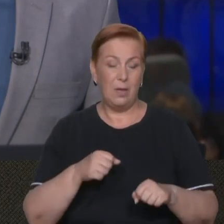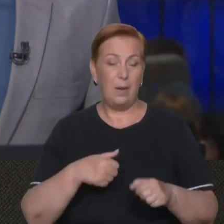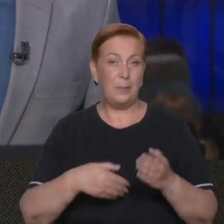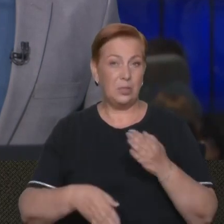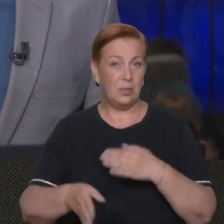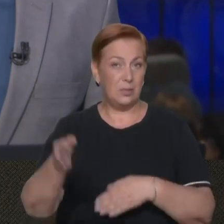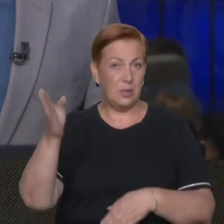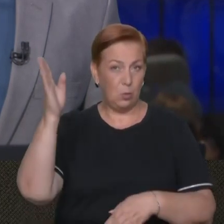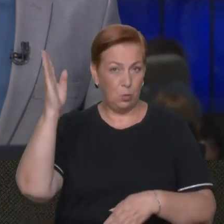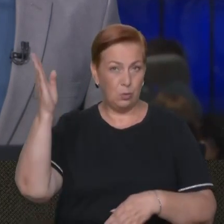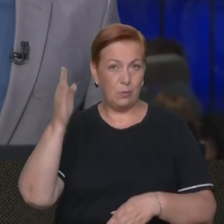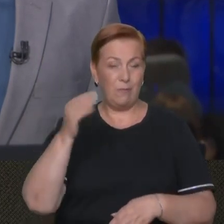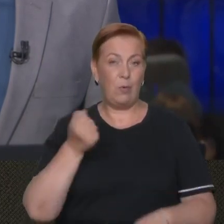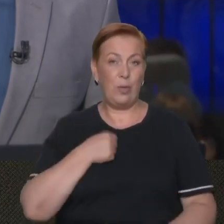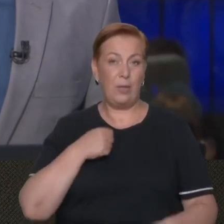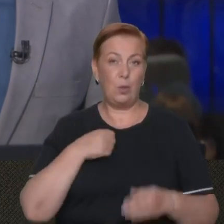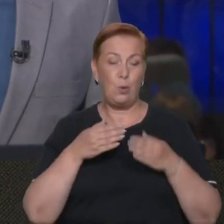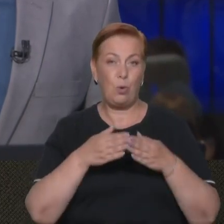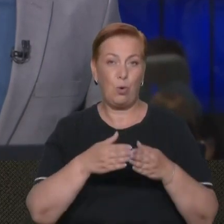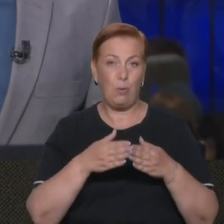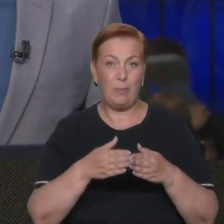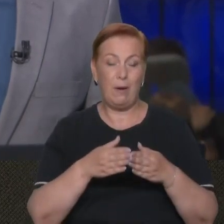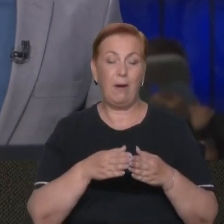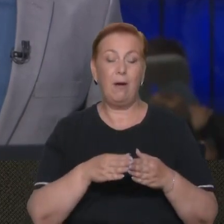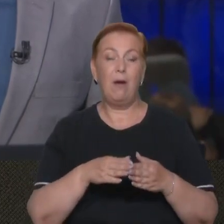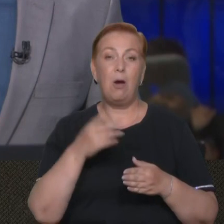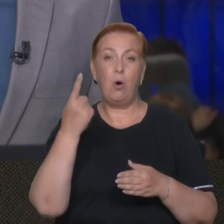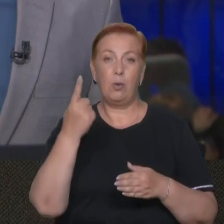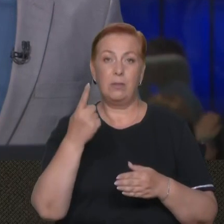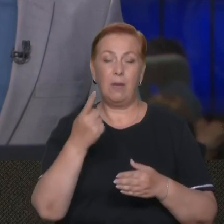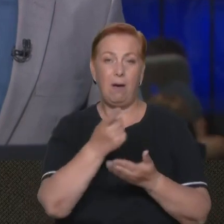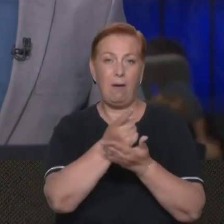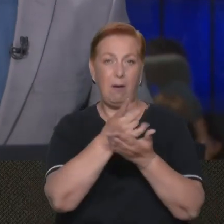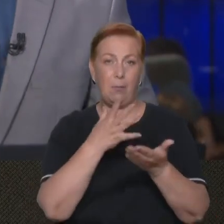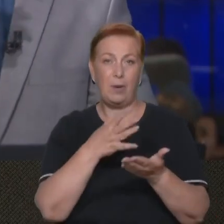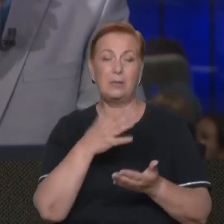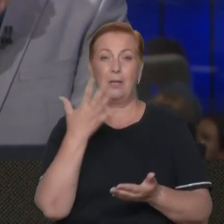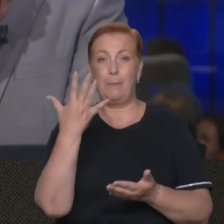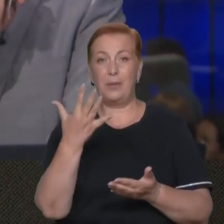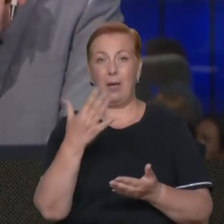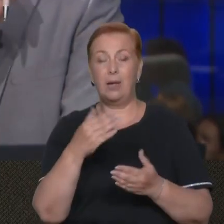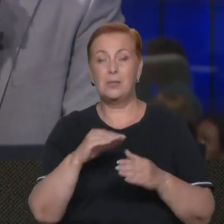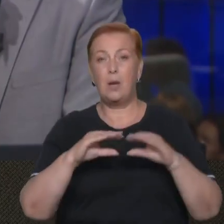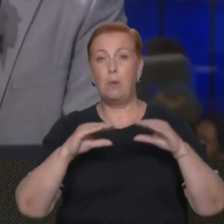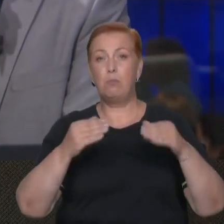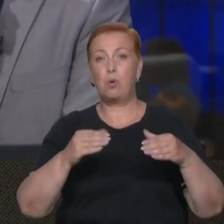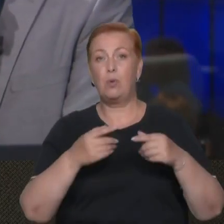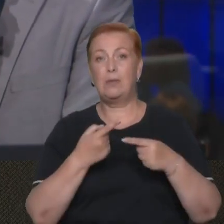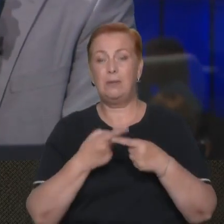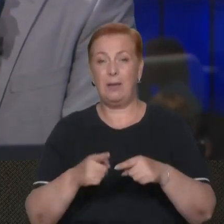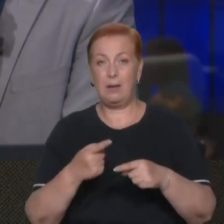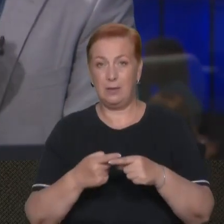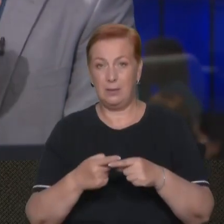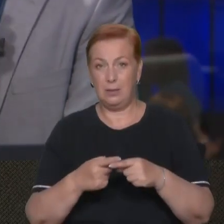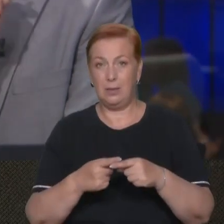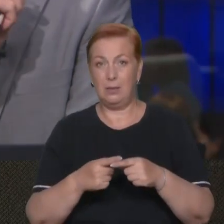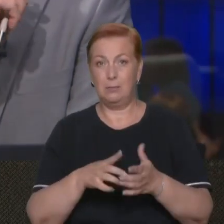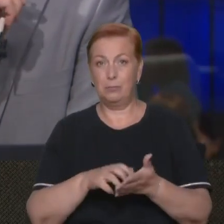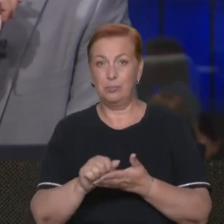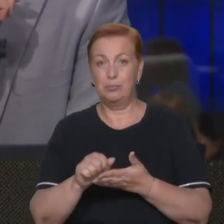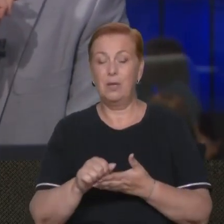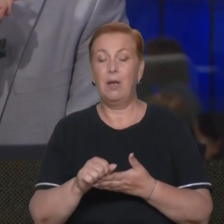великокаліберна гармата і 5 одиниць автобронетанкової техніки. Пані Наталя, також ворог посилив... Так, а